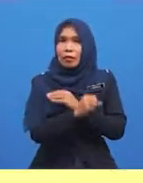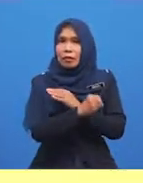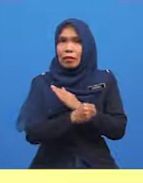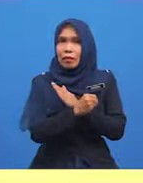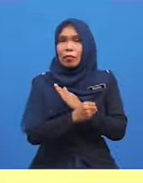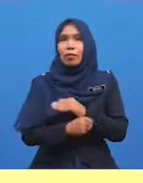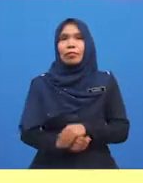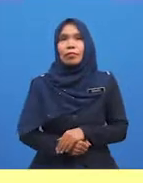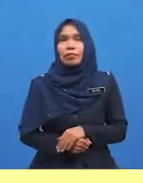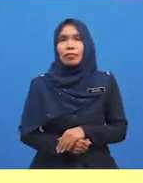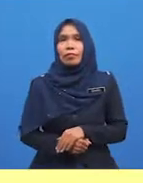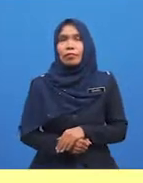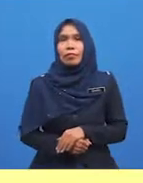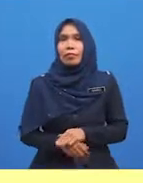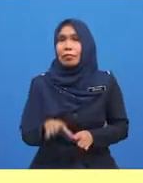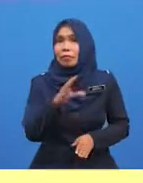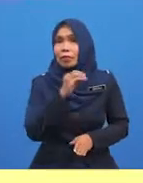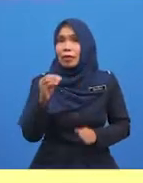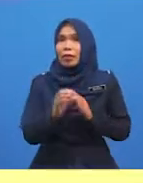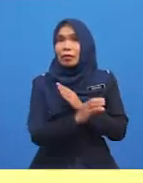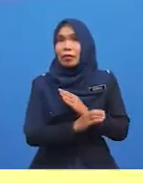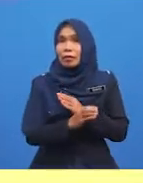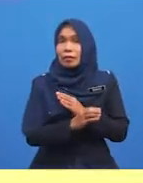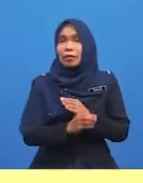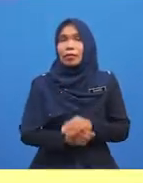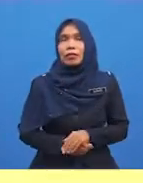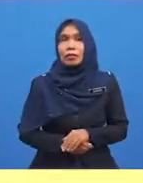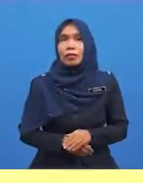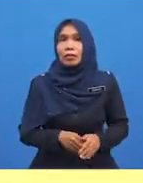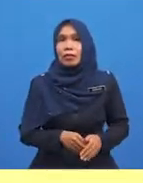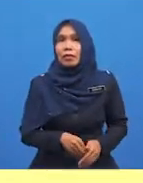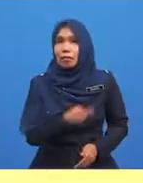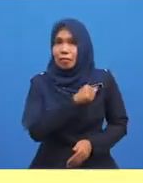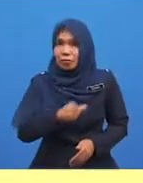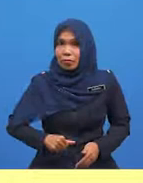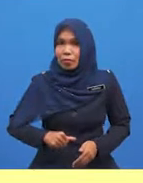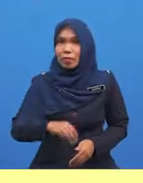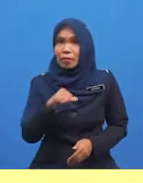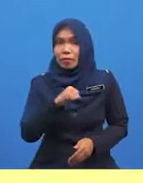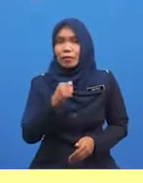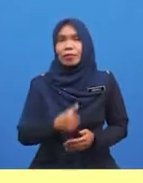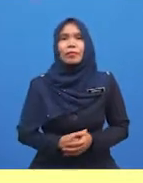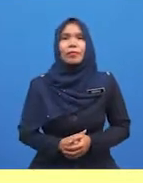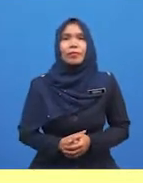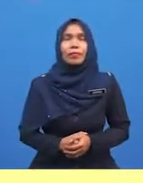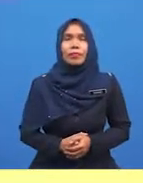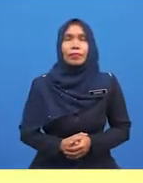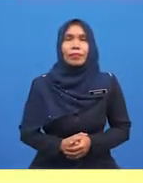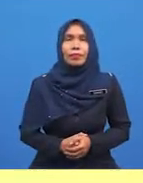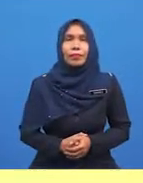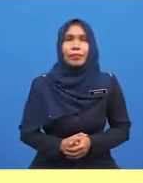serta negeri baginda sendiri, iaitu peruntukan dalam Perkara 3 Perlembagaan